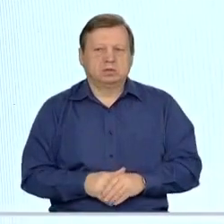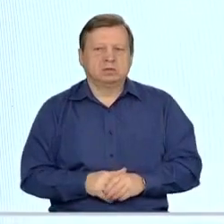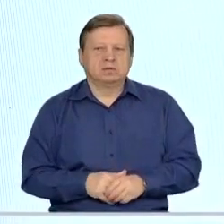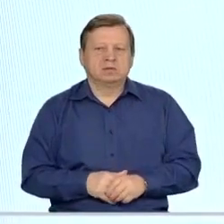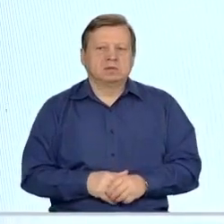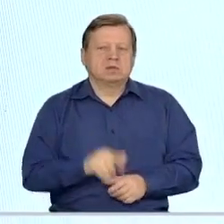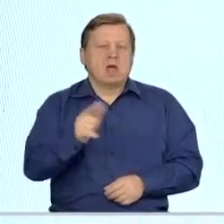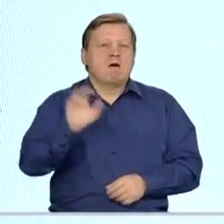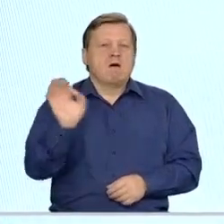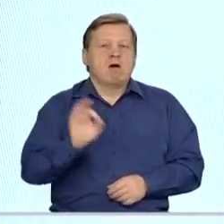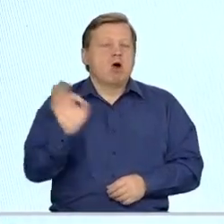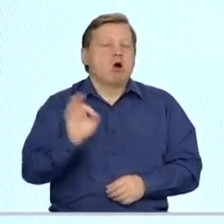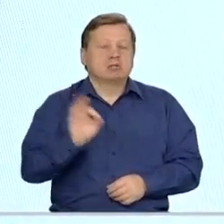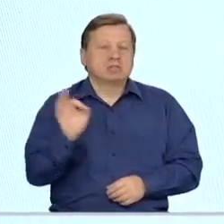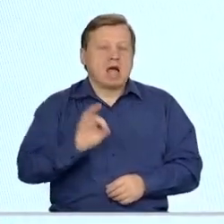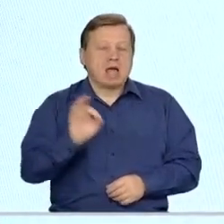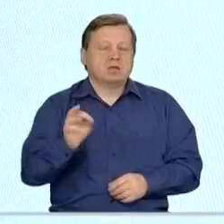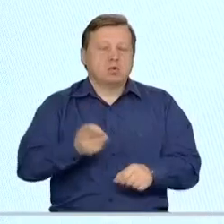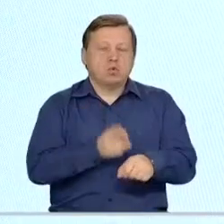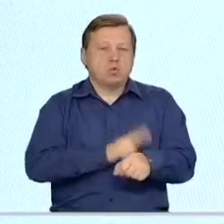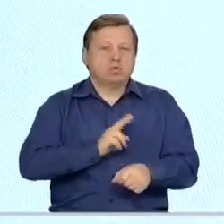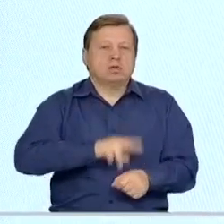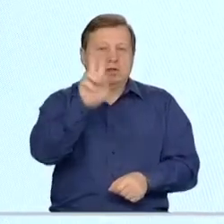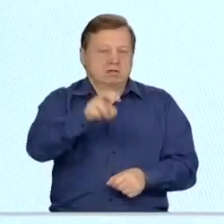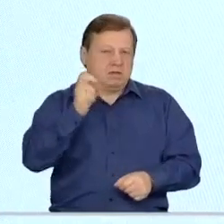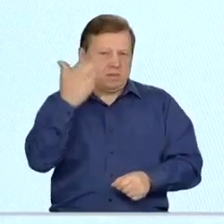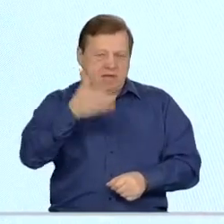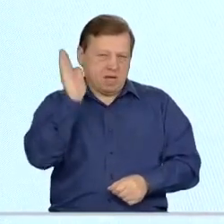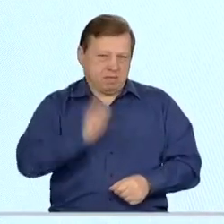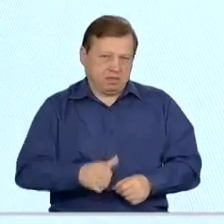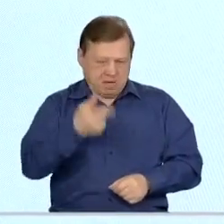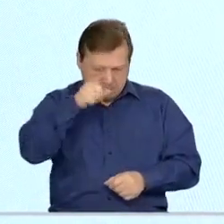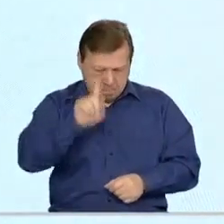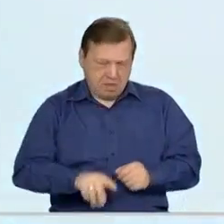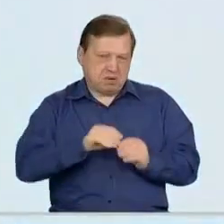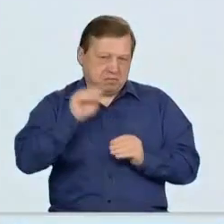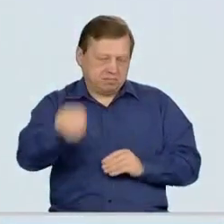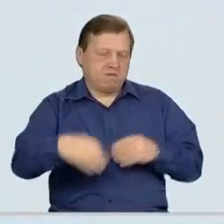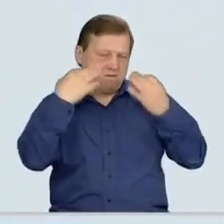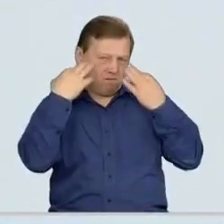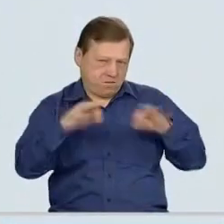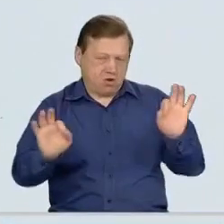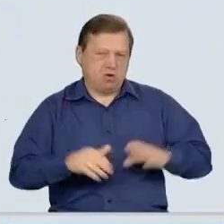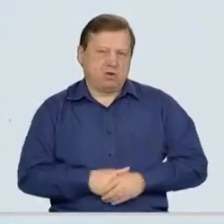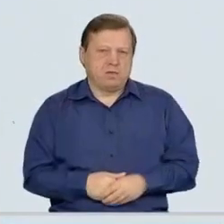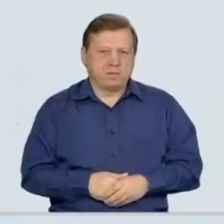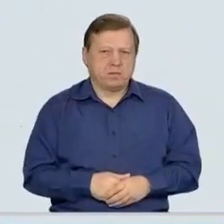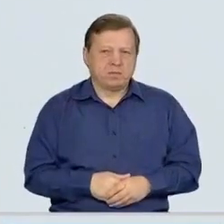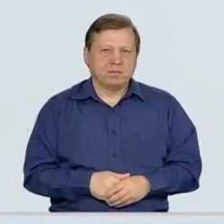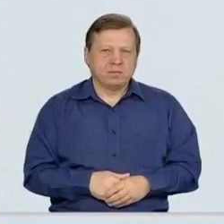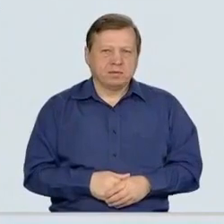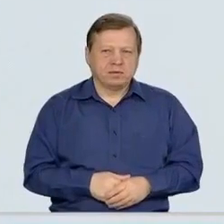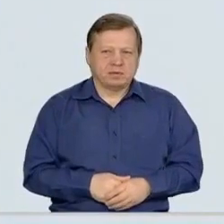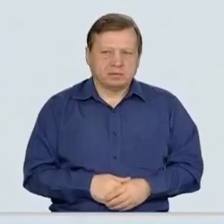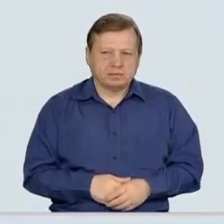poboru odsetek w przypadku tej sytuacji, kiedy ktoś poczeka ten miesiąc. Więc mogą Państwo sobie wchodzić. Ja bym w ogóle to